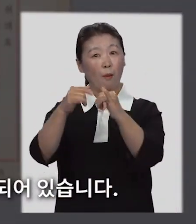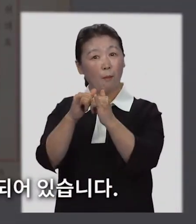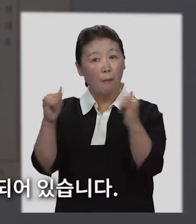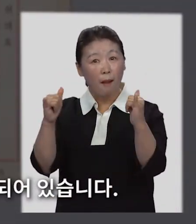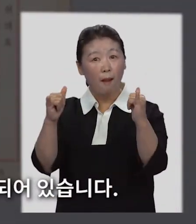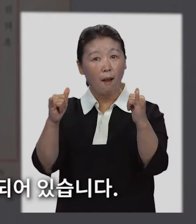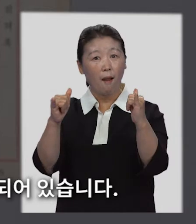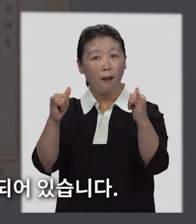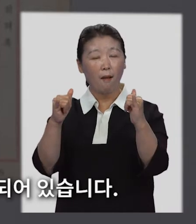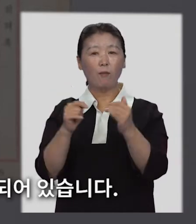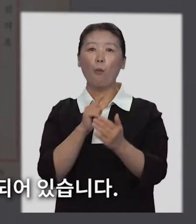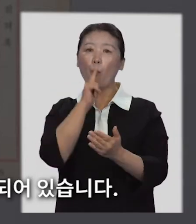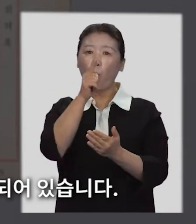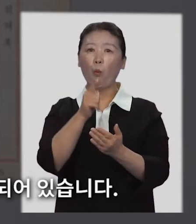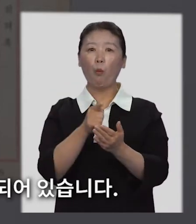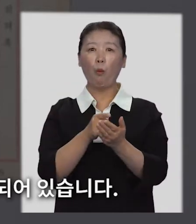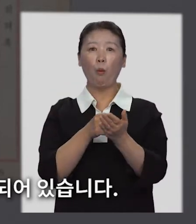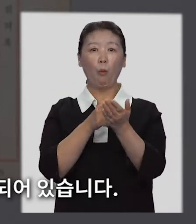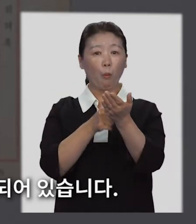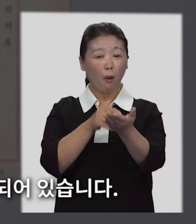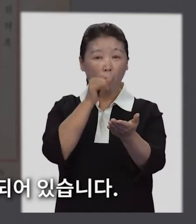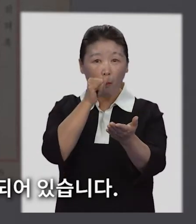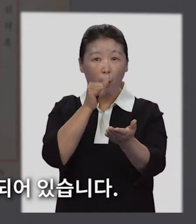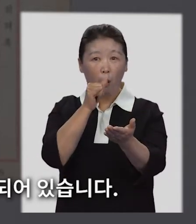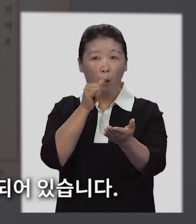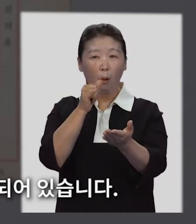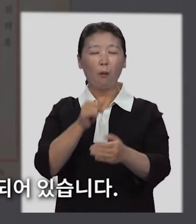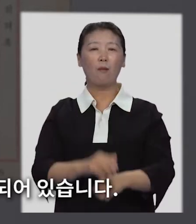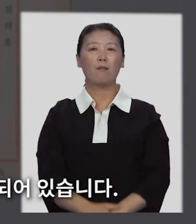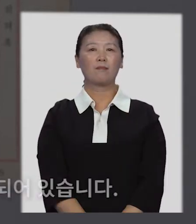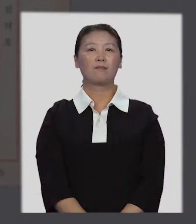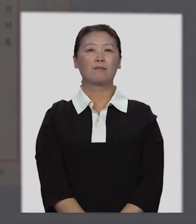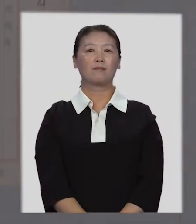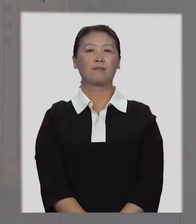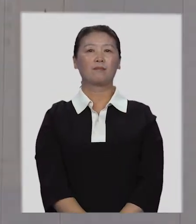참석자와 함께 보고 안건만 간략하게 기재되어 있습니다.